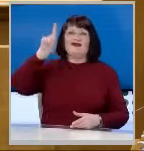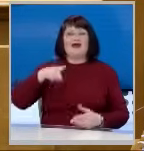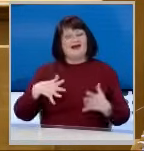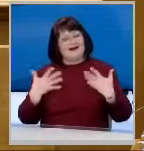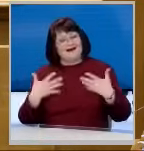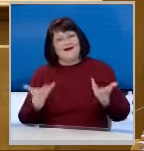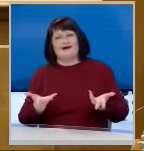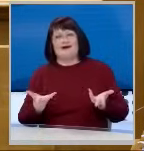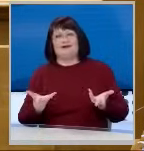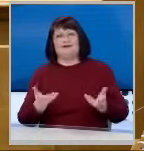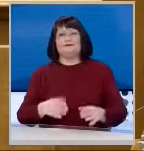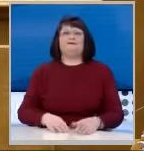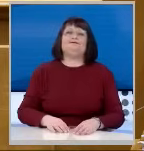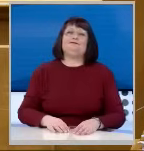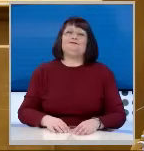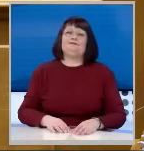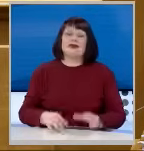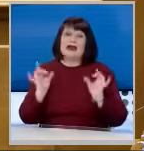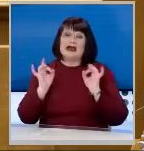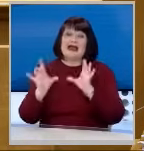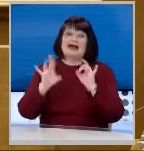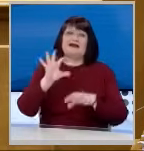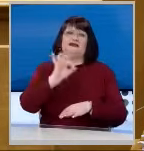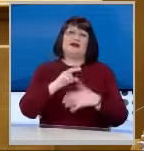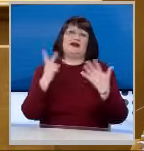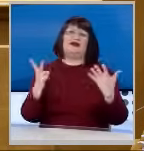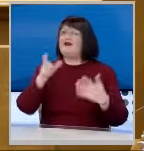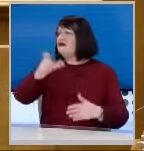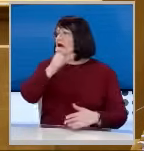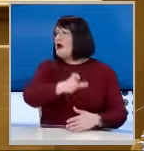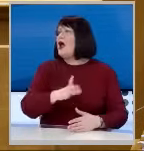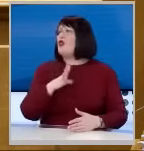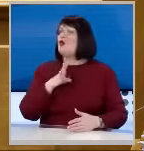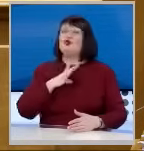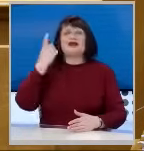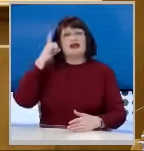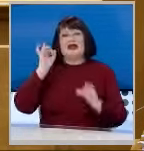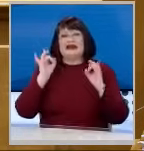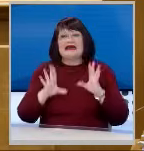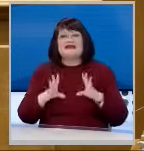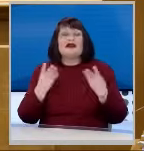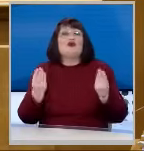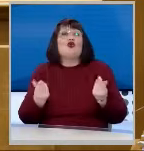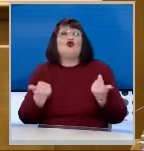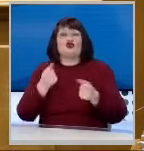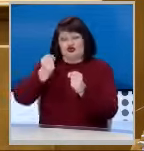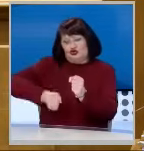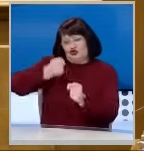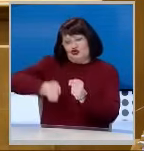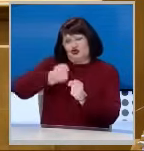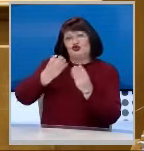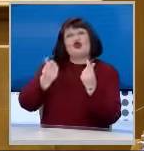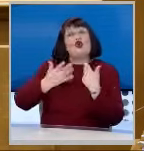μέρα κανείς από αυτούς τους ανθρώπους δεν γνώριζε πώς λειτουργούσε ο